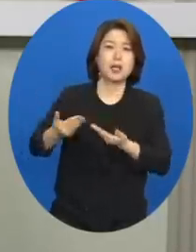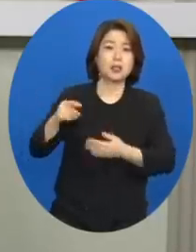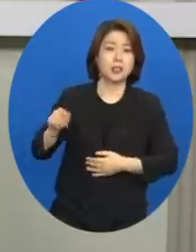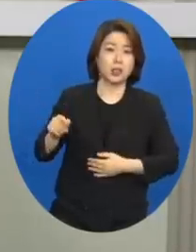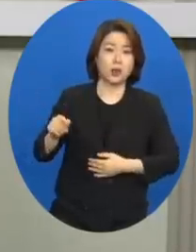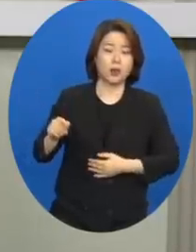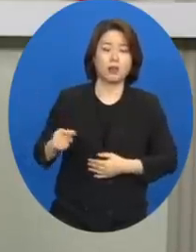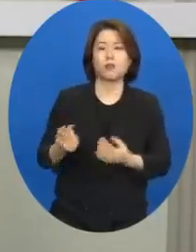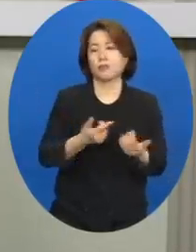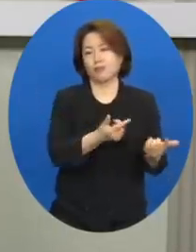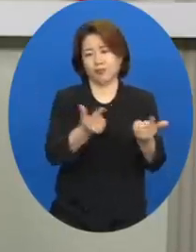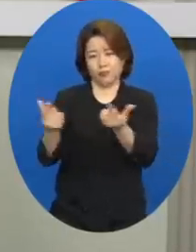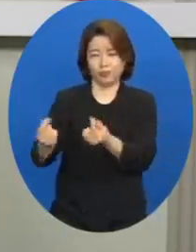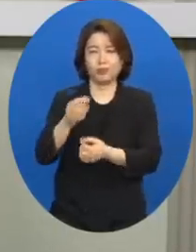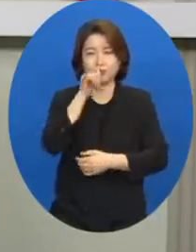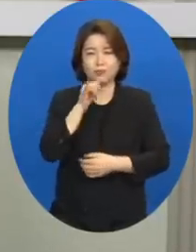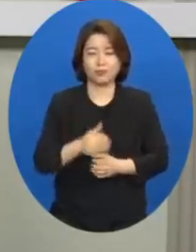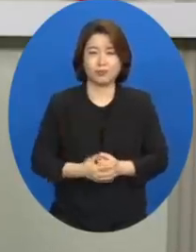똑같습니다